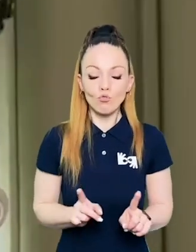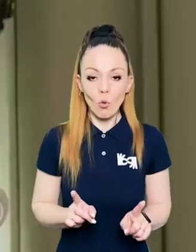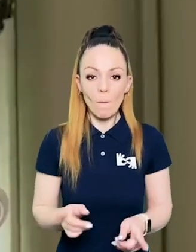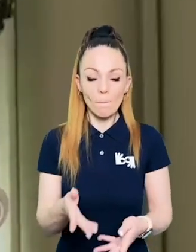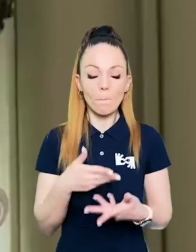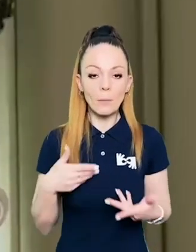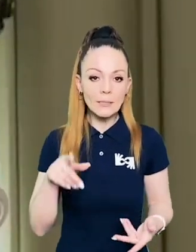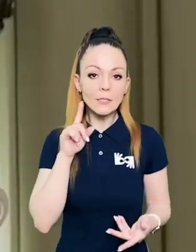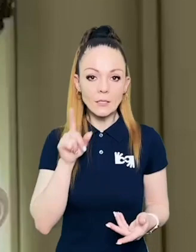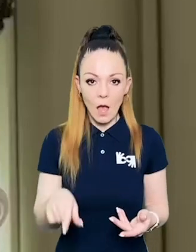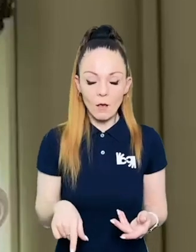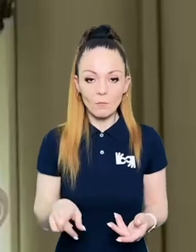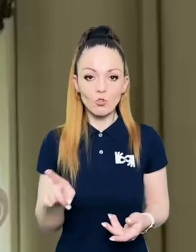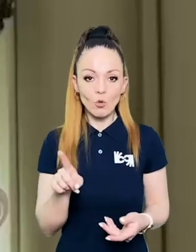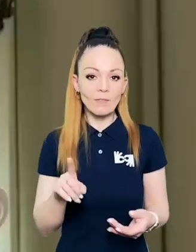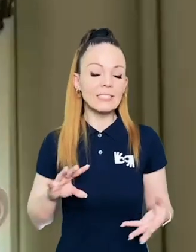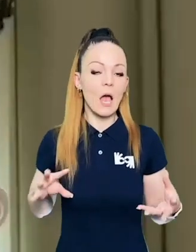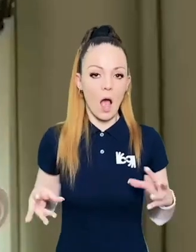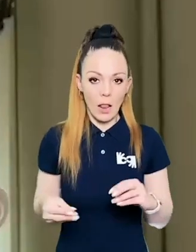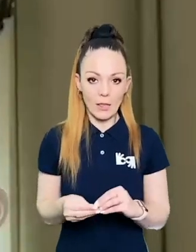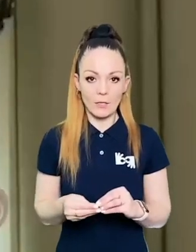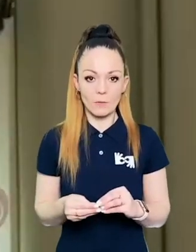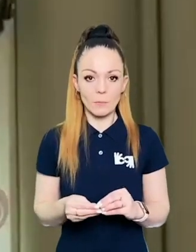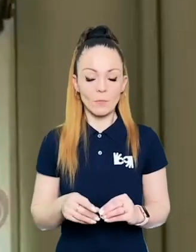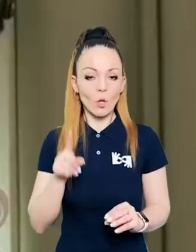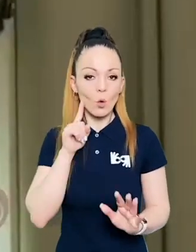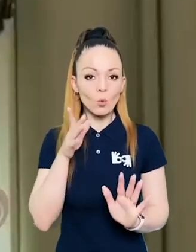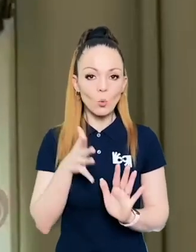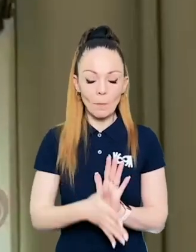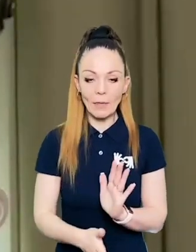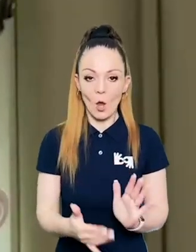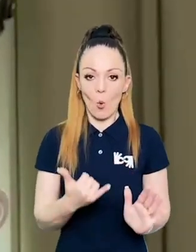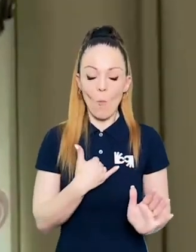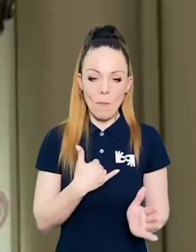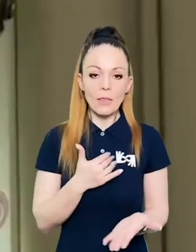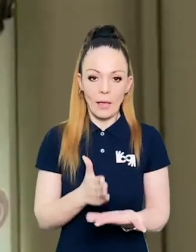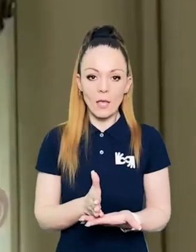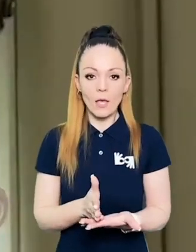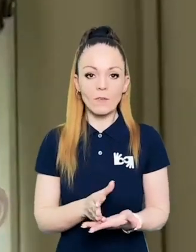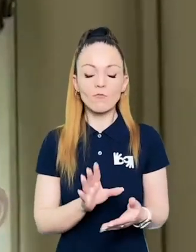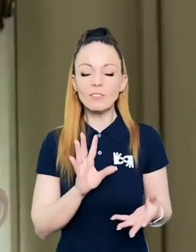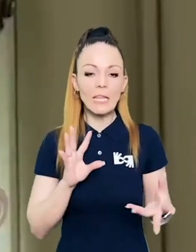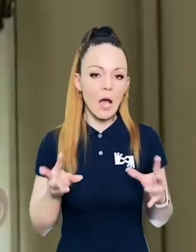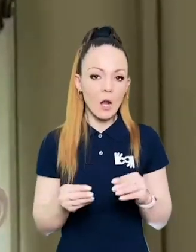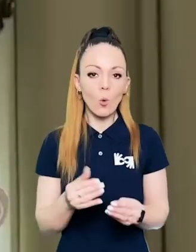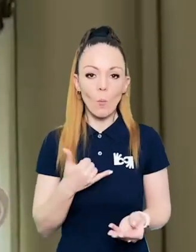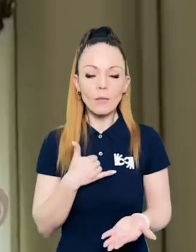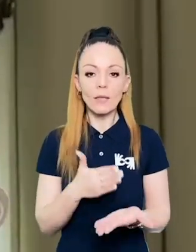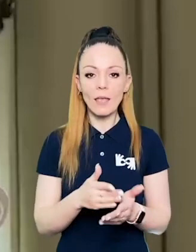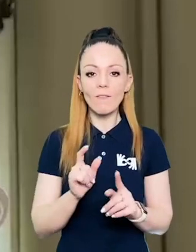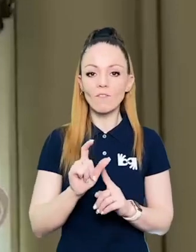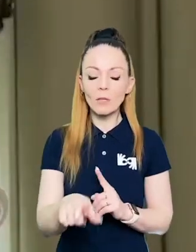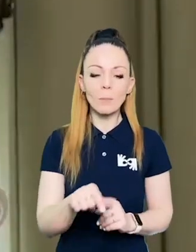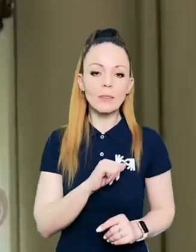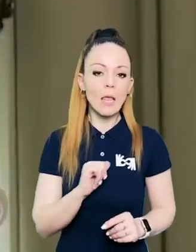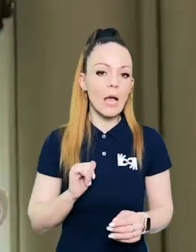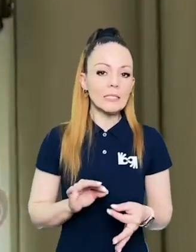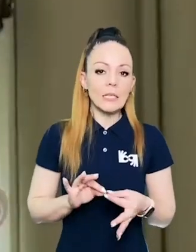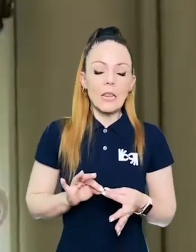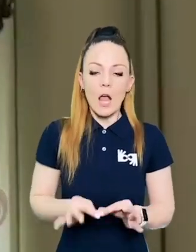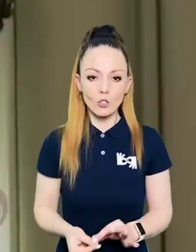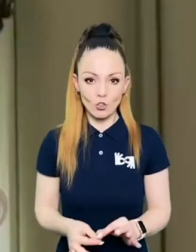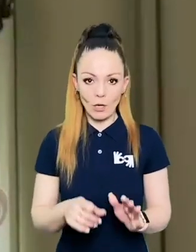про що. Ми знаємо, що взагалі розуміння у мене є. Взагалі у мене є відповіді